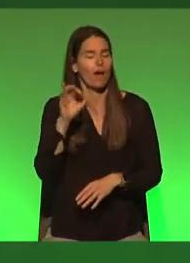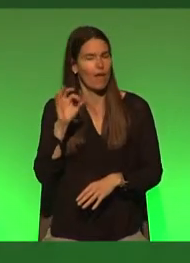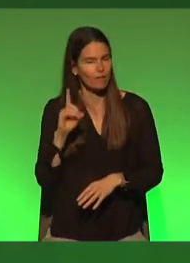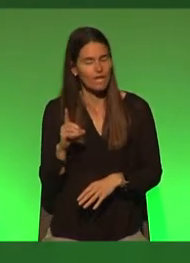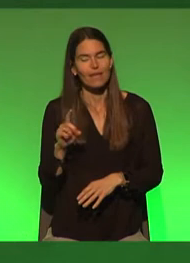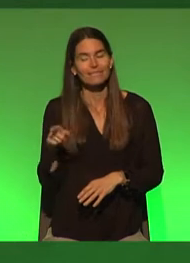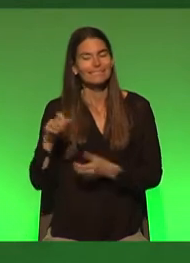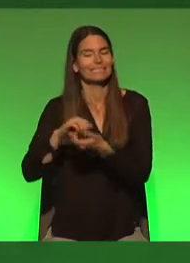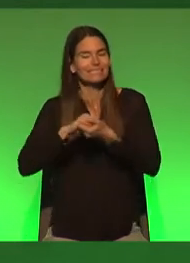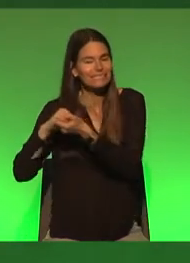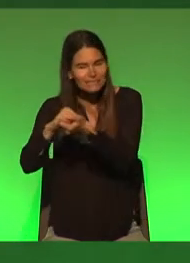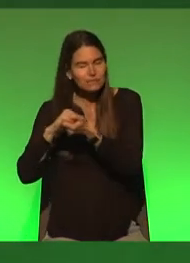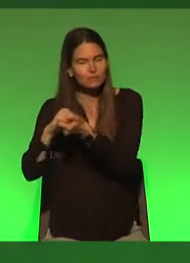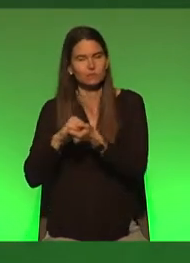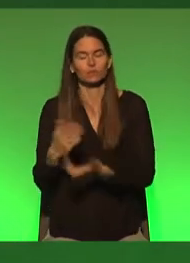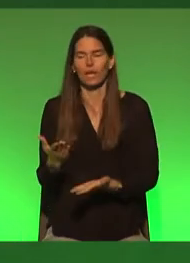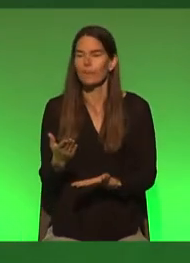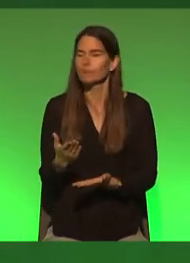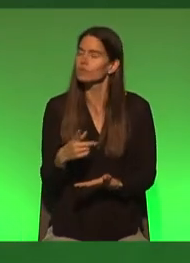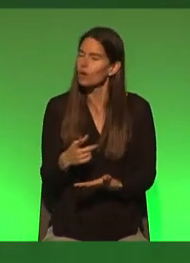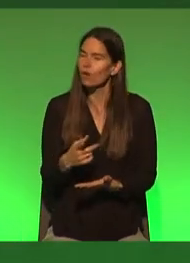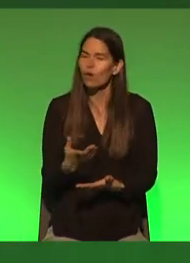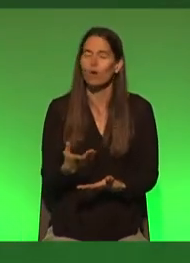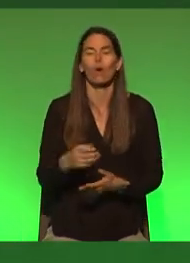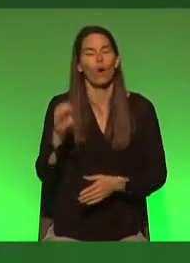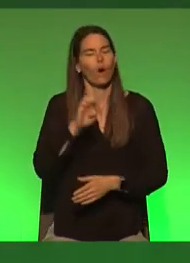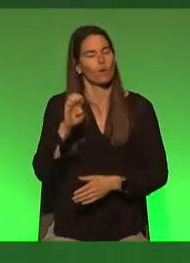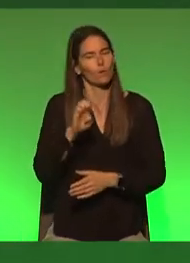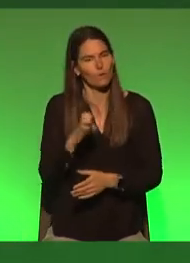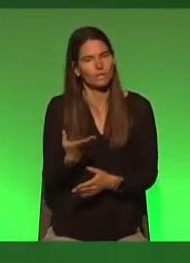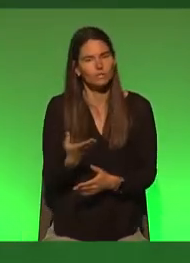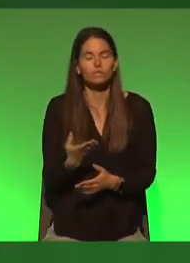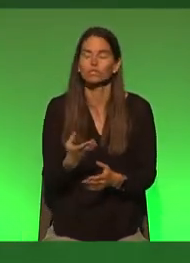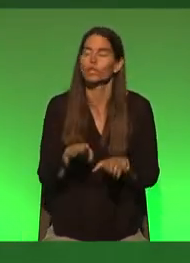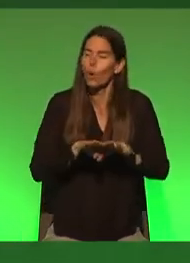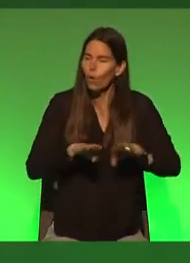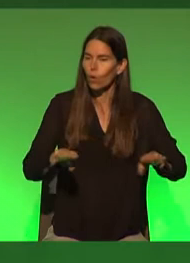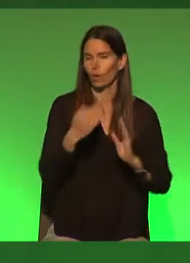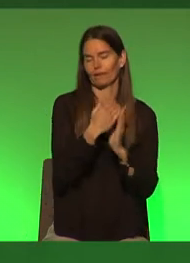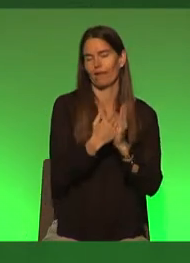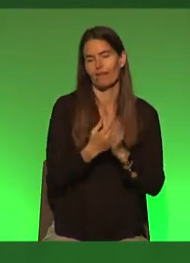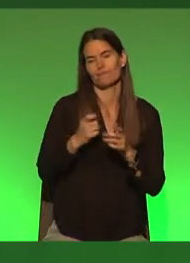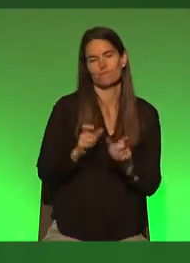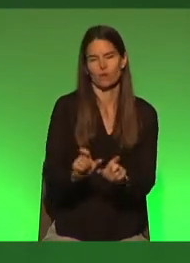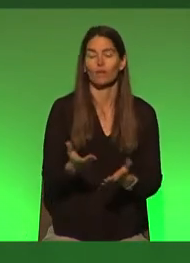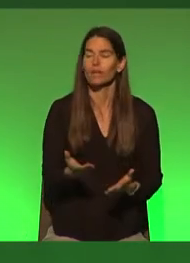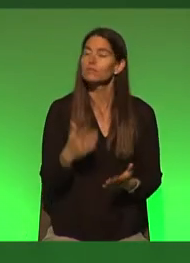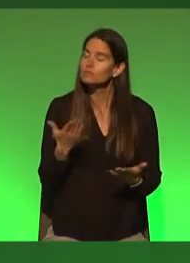letztlich gemeinsam die Axt an die Grundfesten der europäischen Einigung anlegen. Eine Zeit, in der